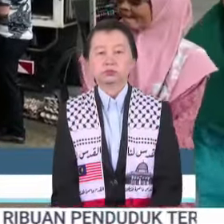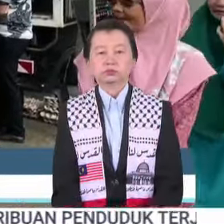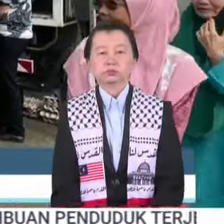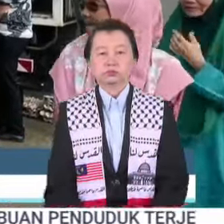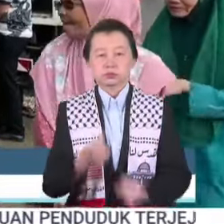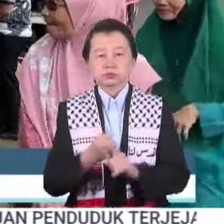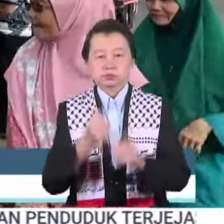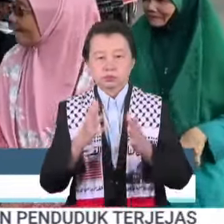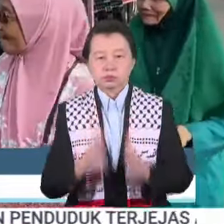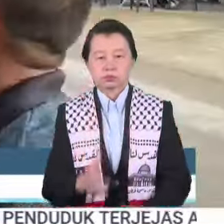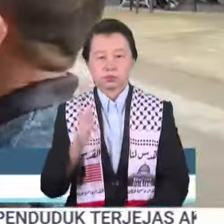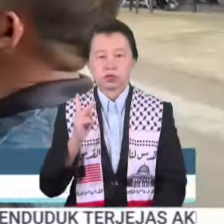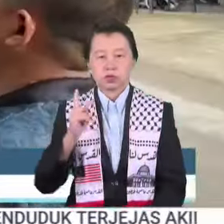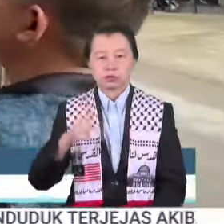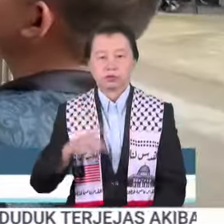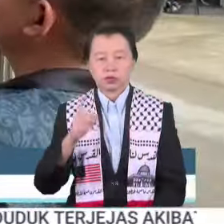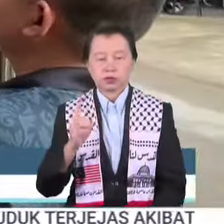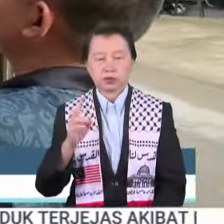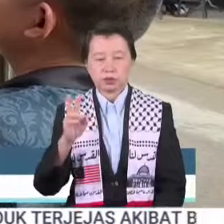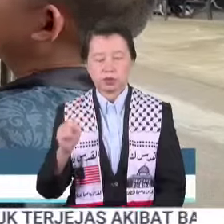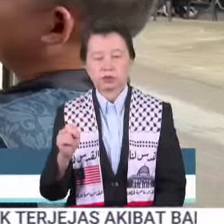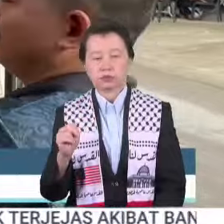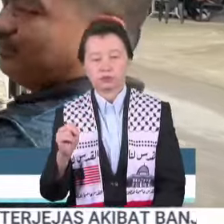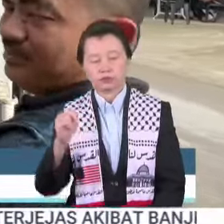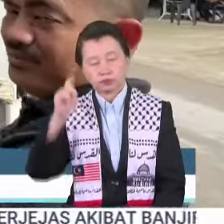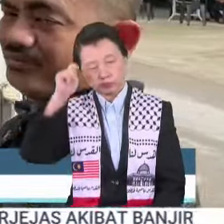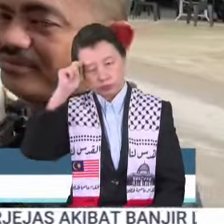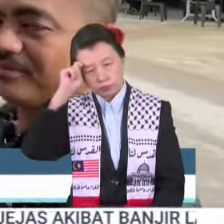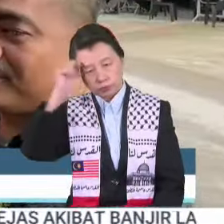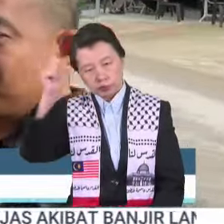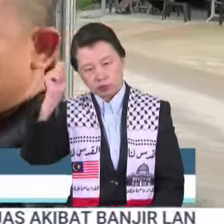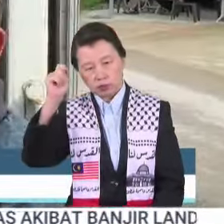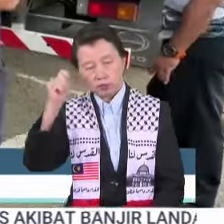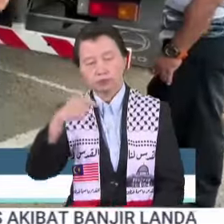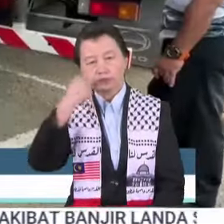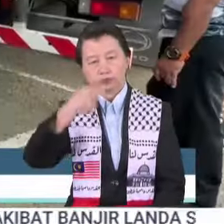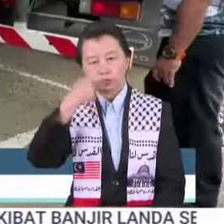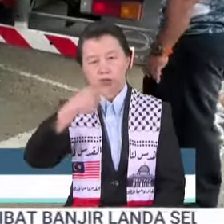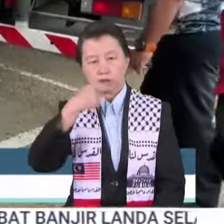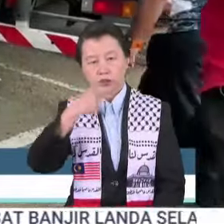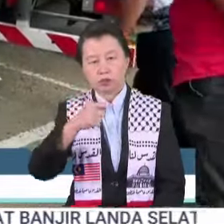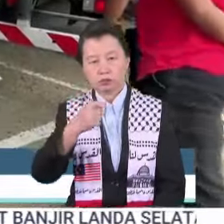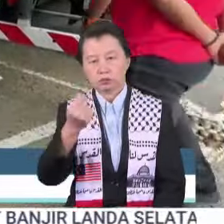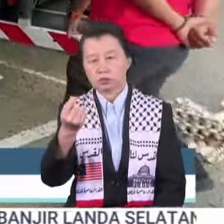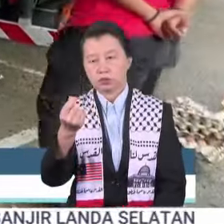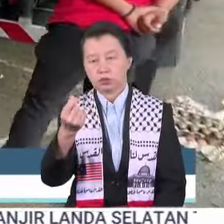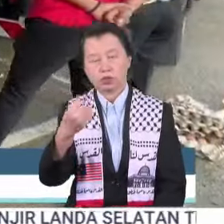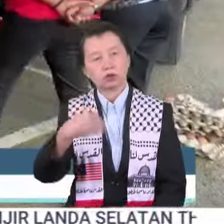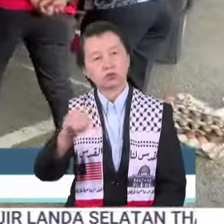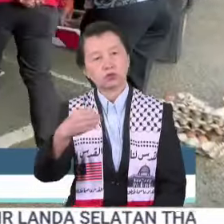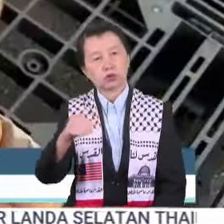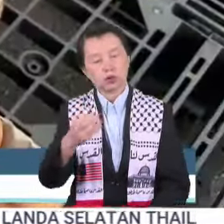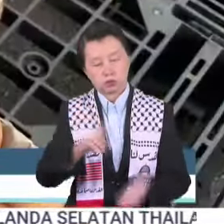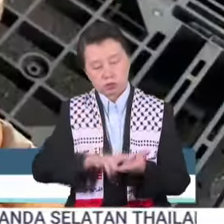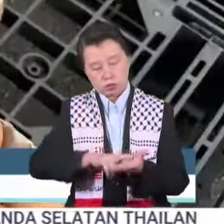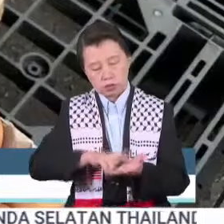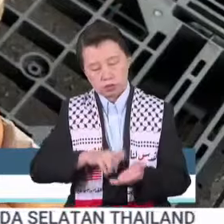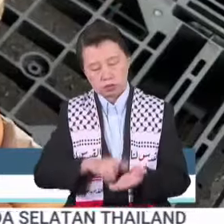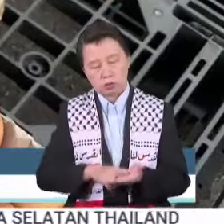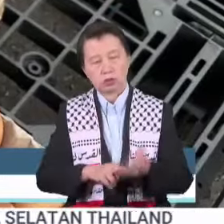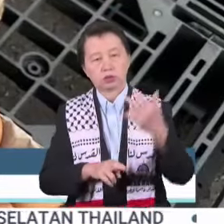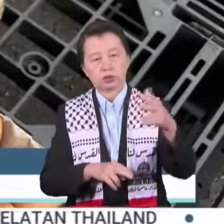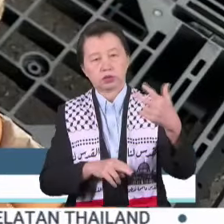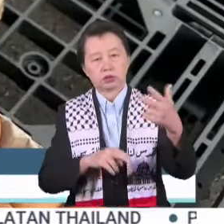pengarah Kementerian Perdagangan dalam negeri dan kos Sara hidup Terengganu shahruddin Mohamad Kia berkata nilai jualan yang berjaya direkodkan sebanyak